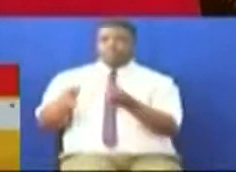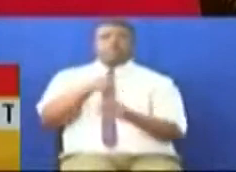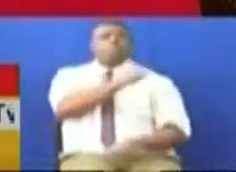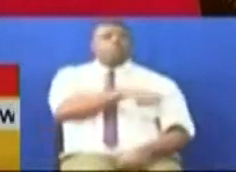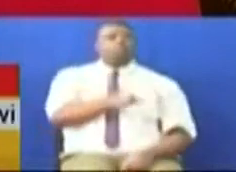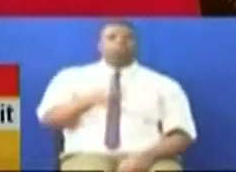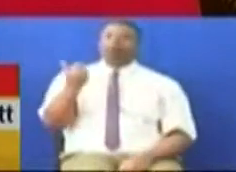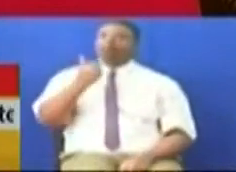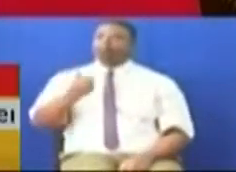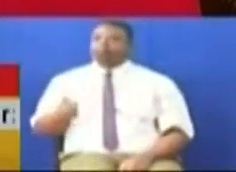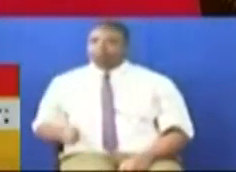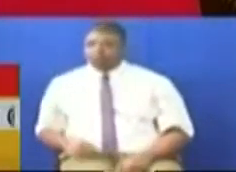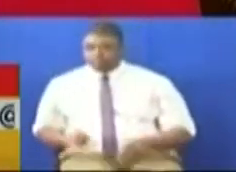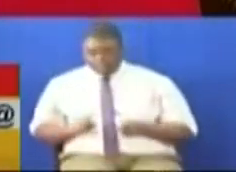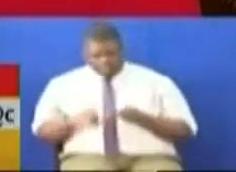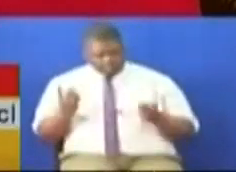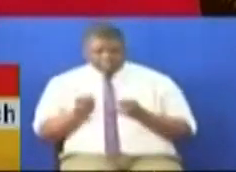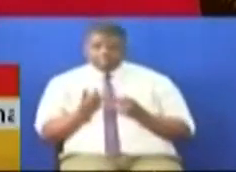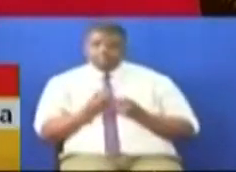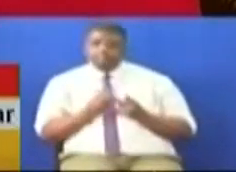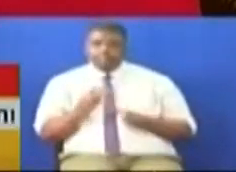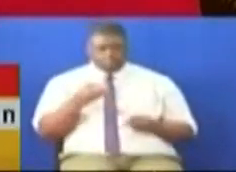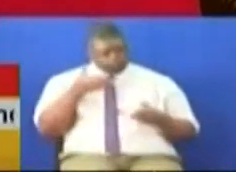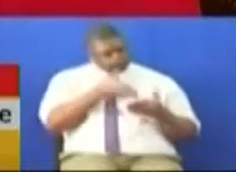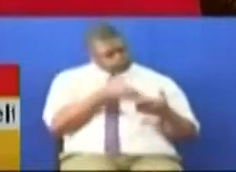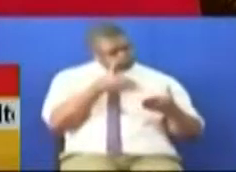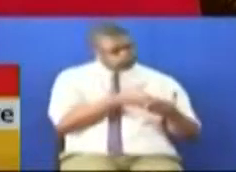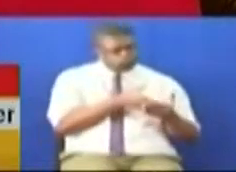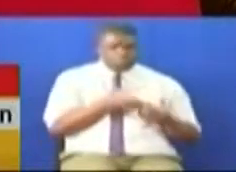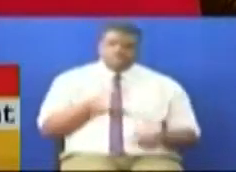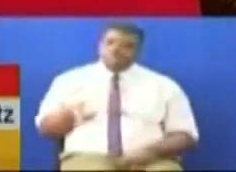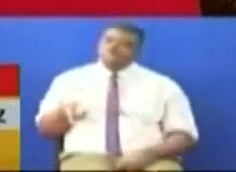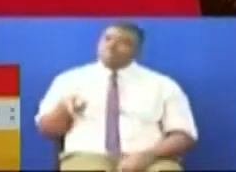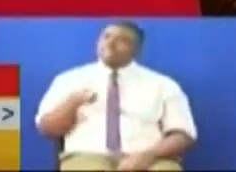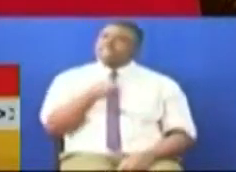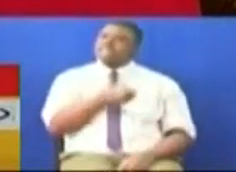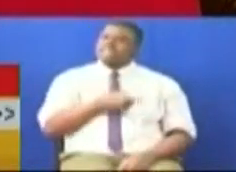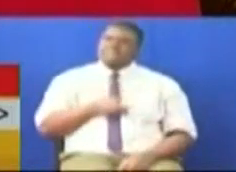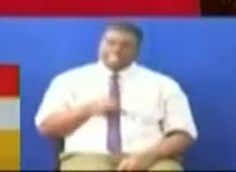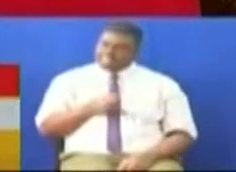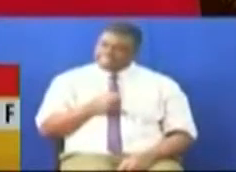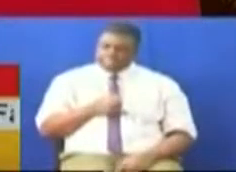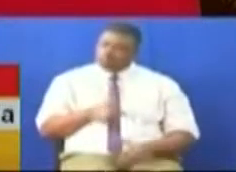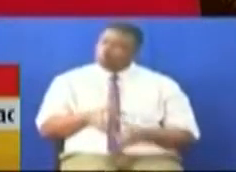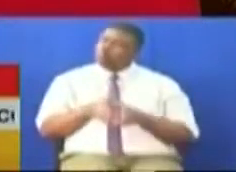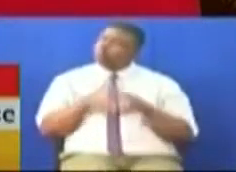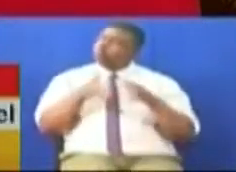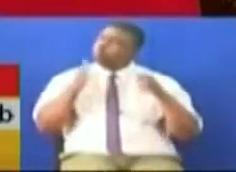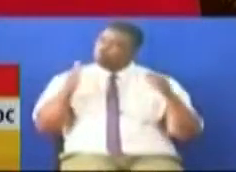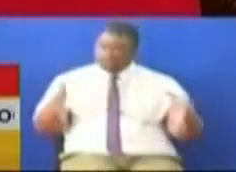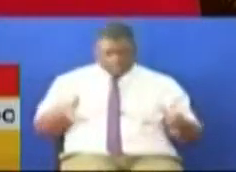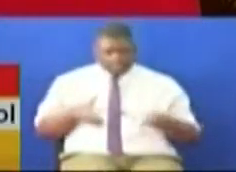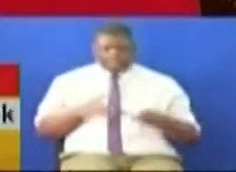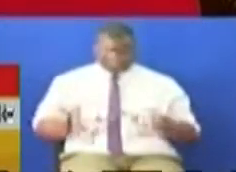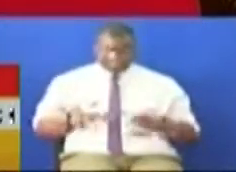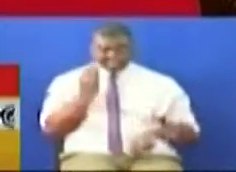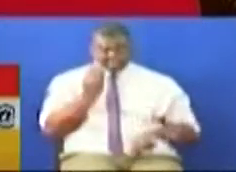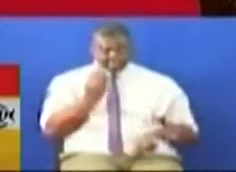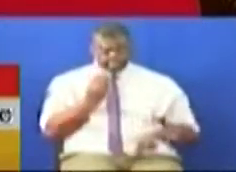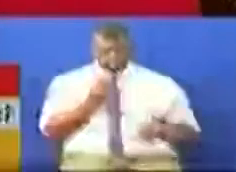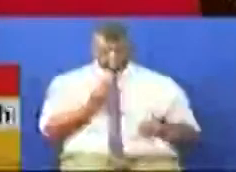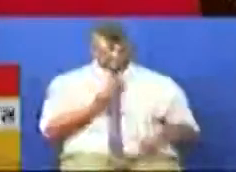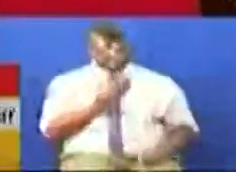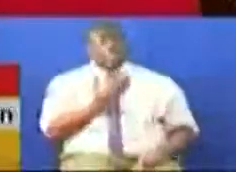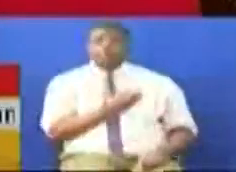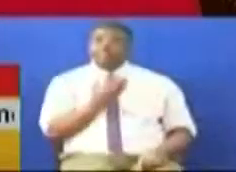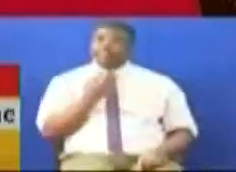imekuwa ikikwamishwa na deni kubwa la shilingi bilioni 454 ambayo inadai taasisi